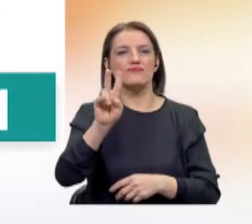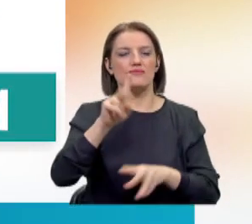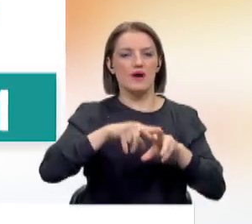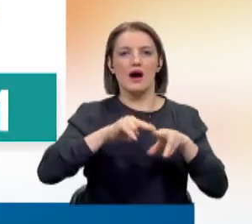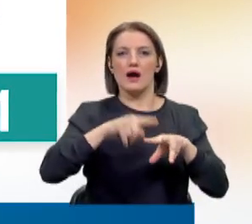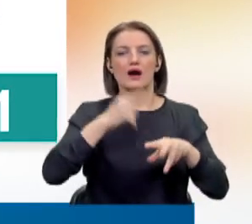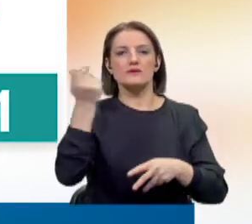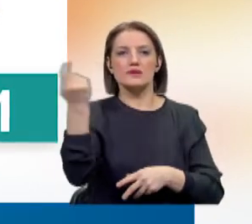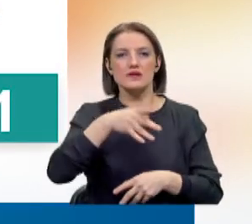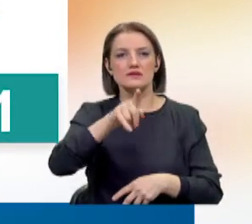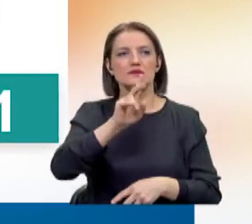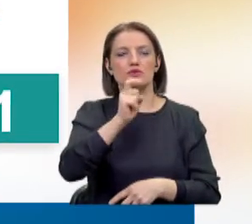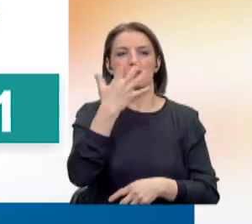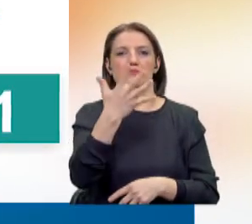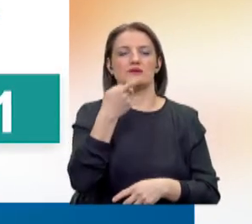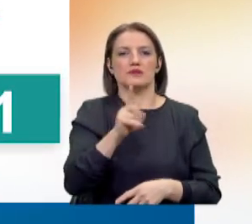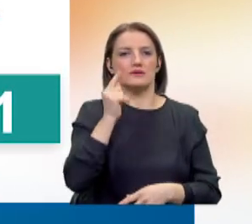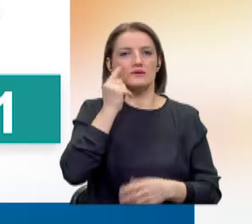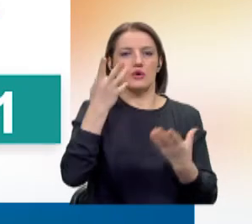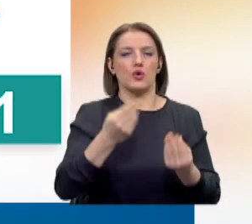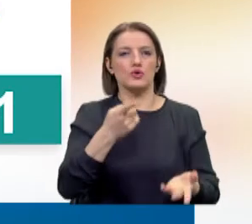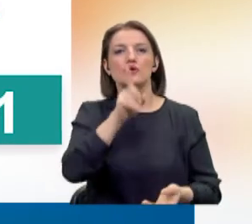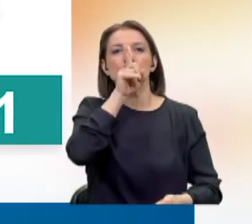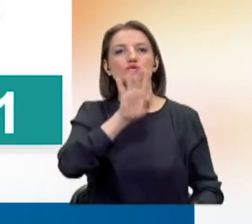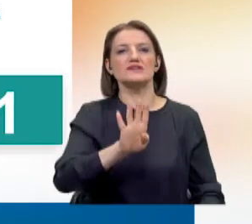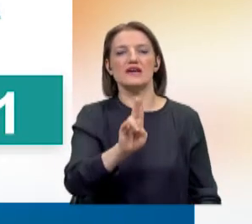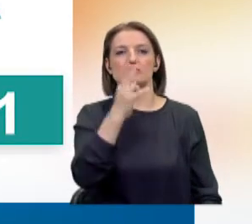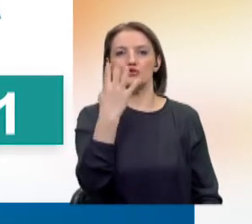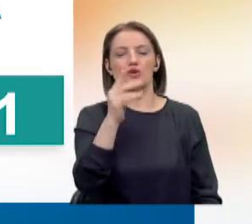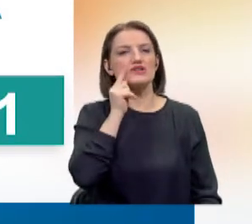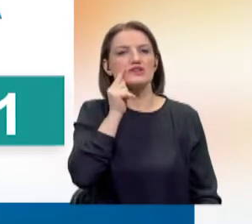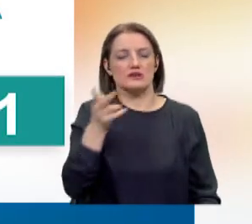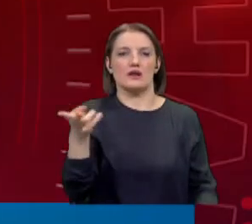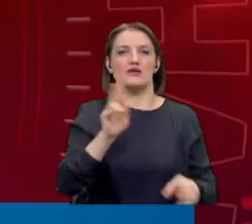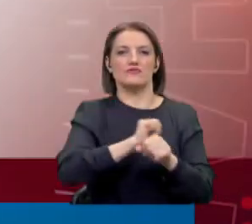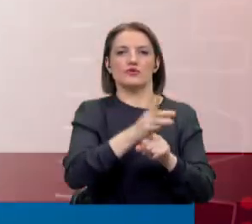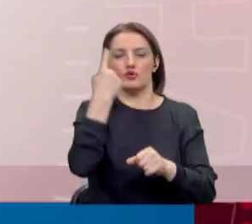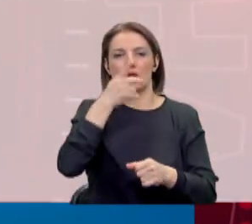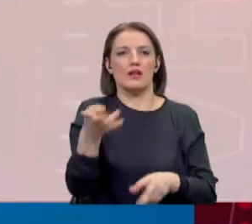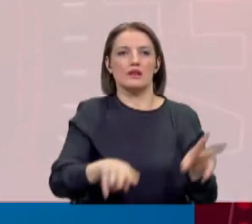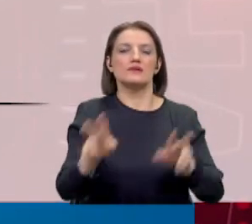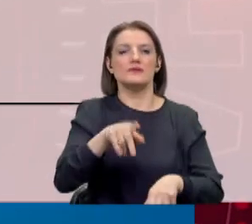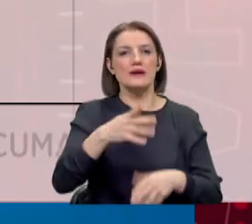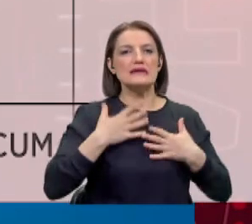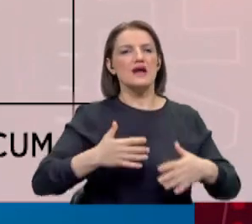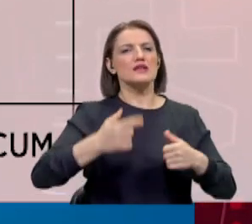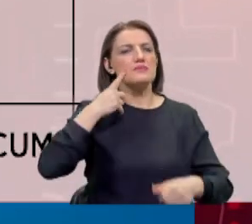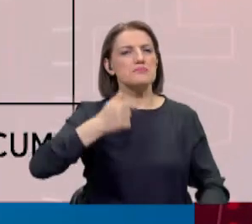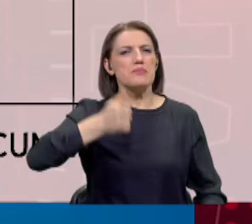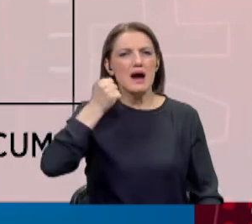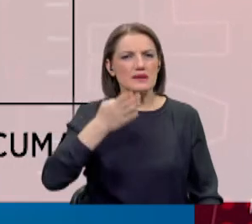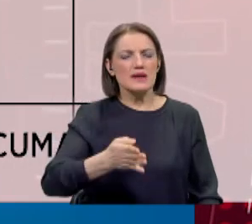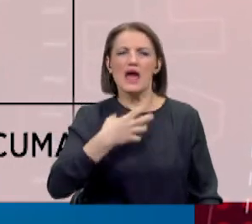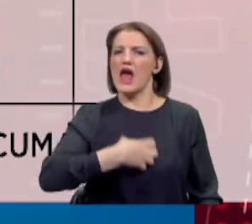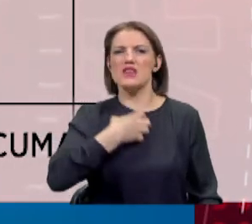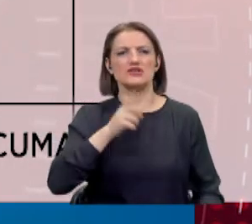bugüne kadar kaydedilen en yüksek sayı 174 kişi de hayatını kaybetti ama sağlık bakanı ısrarla